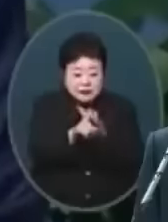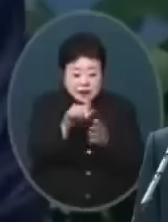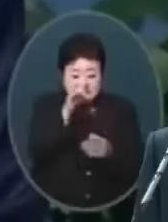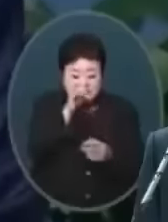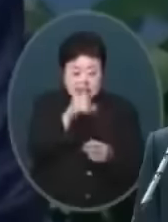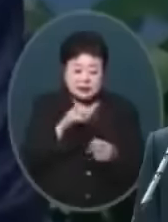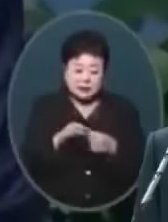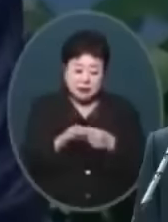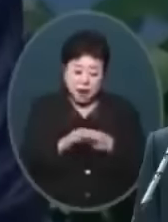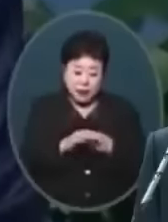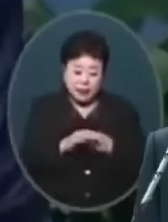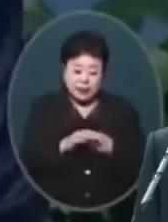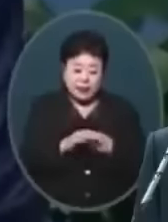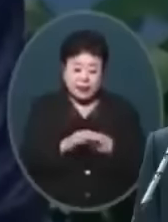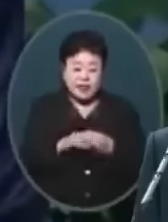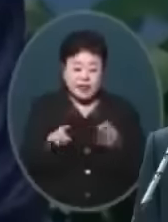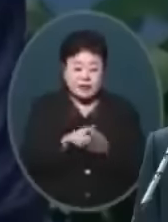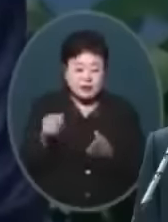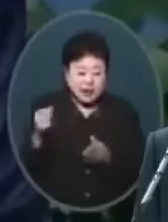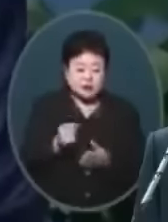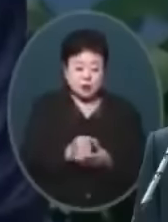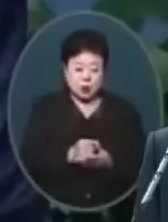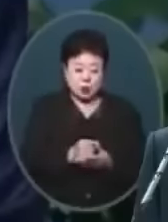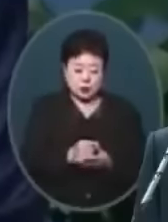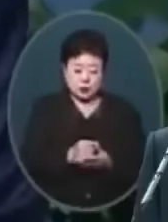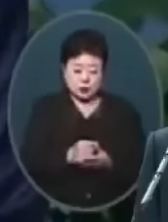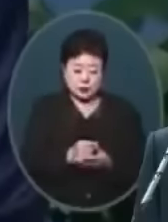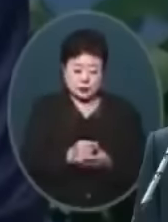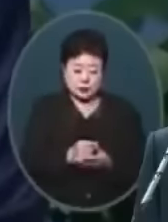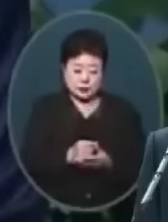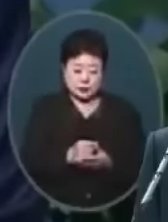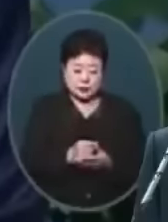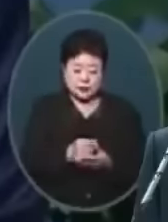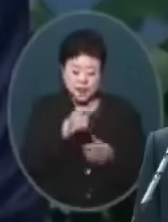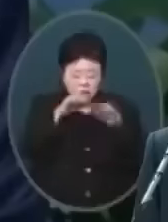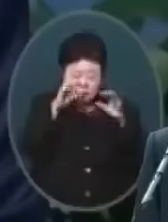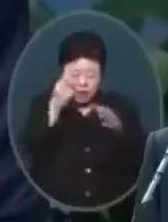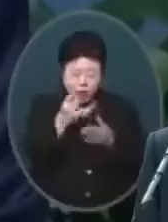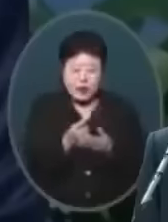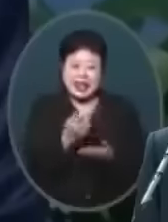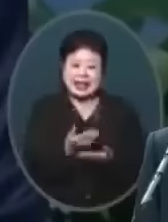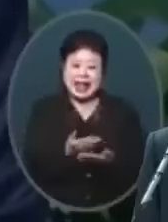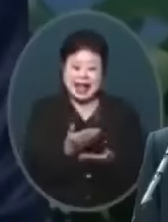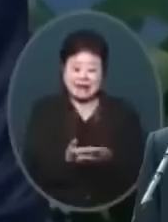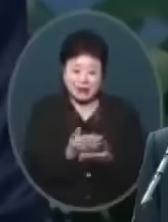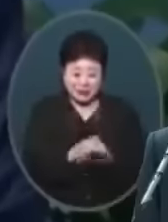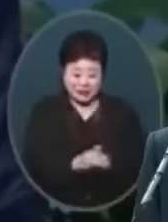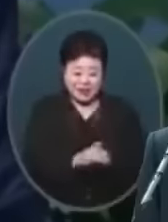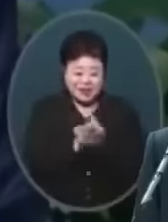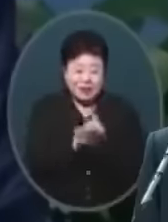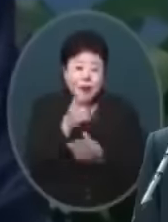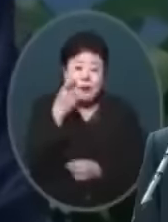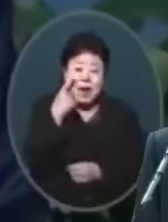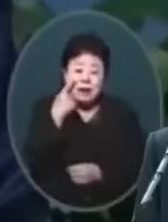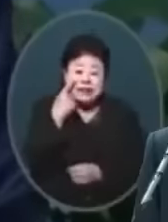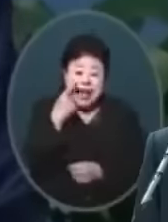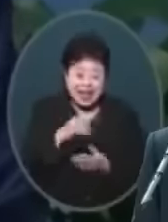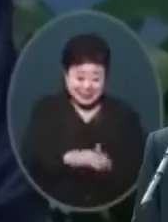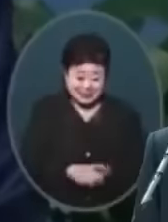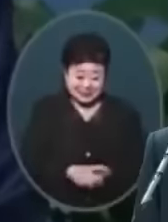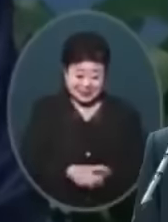있으니 그 믿음을 가지고서 비가 좀 오게 기도 한번